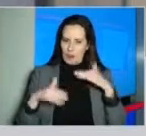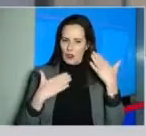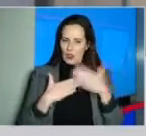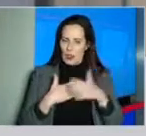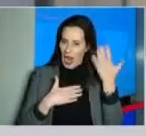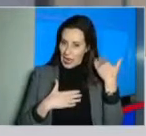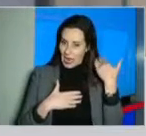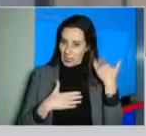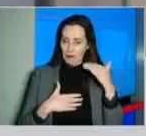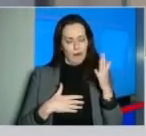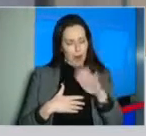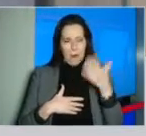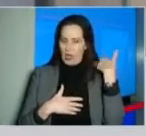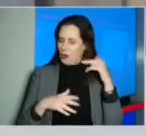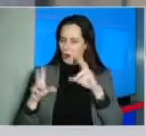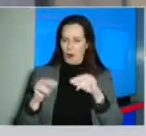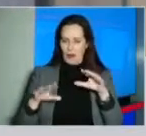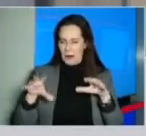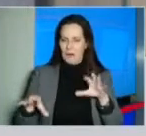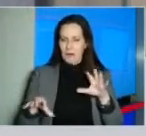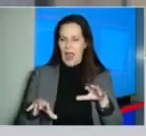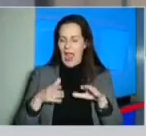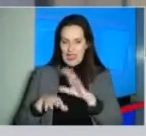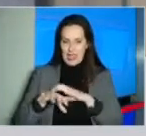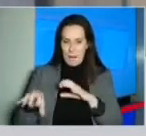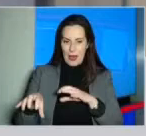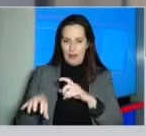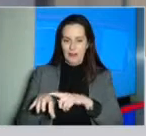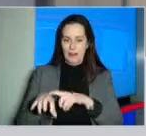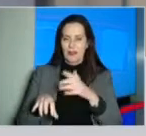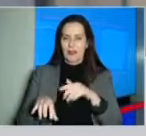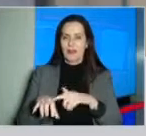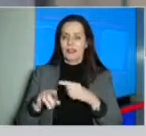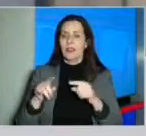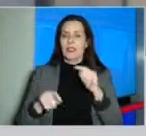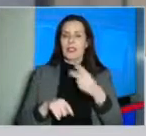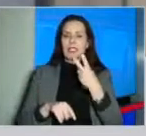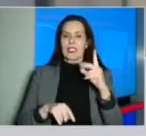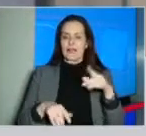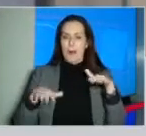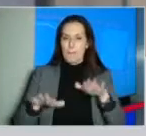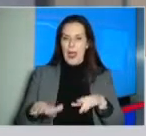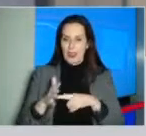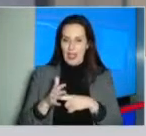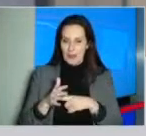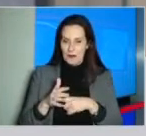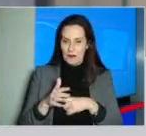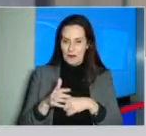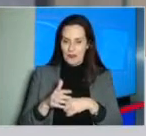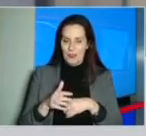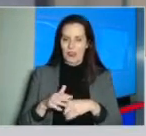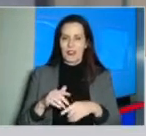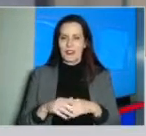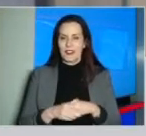היה קיים אז? היה קיים אז, וגוש הימין הזה היה, הגיע למספר, חסר התקדים של 21 מנדטים,